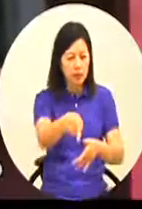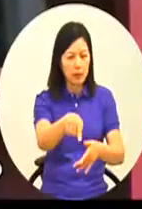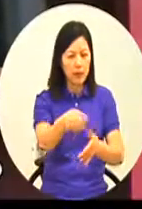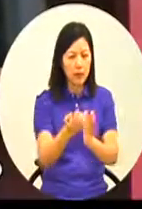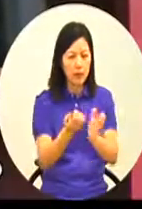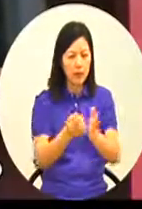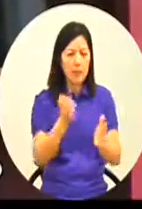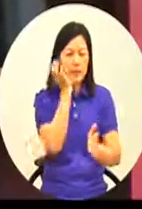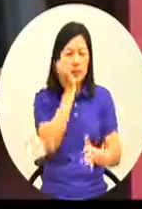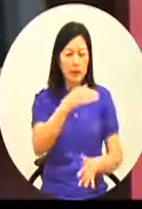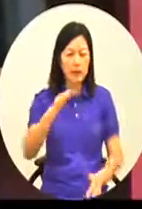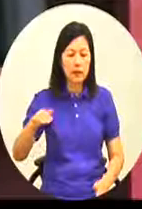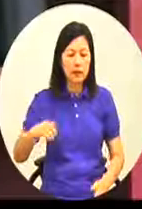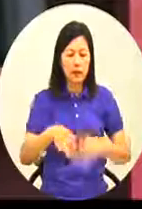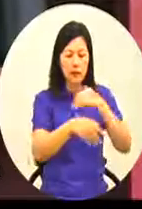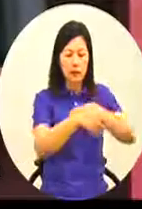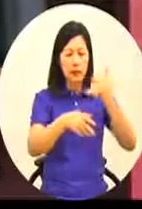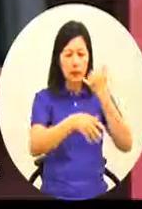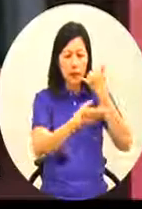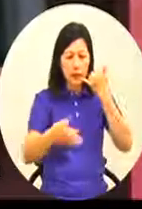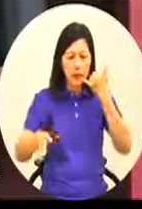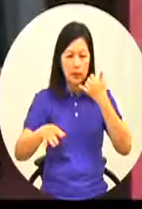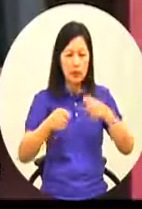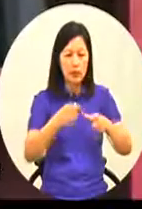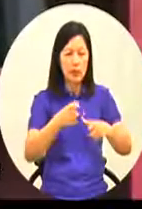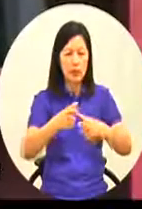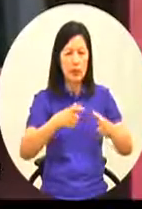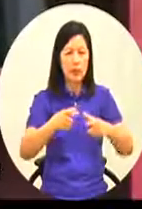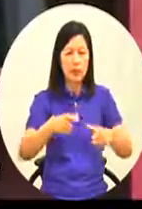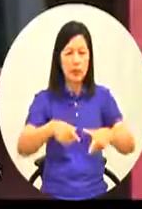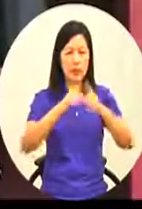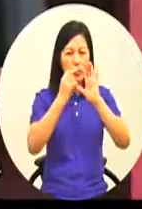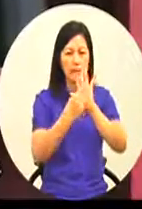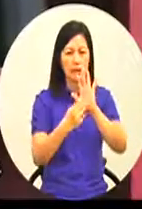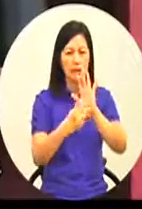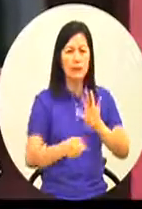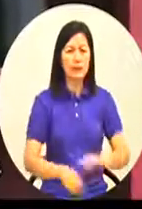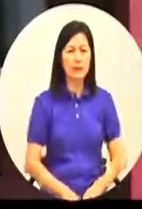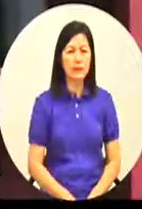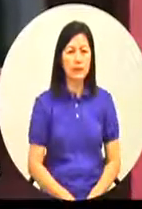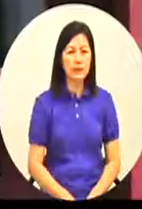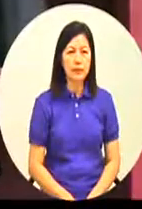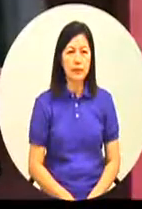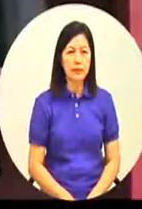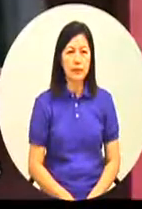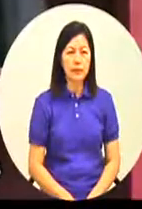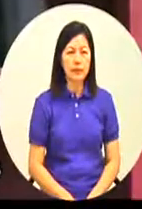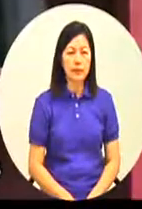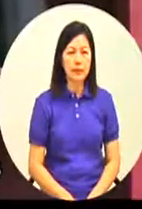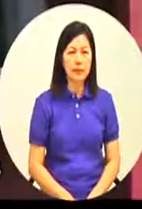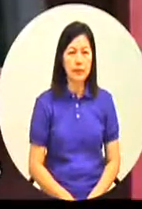的冈山河堤公园，请我们的局长来做答复，谢谢。 局长请答复。